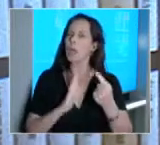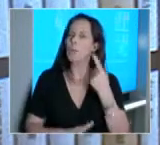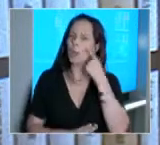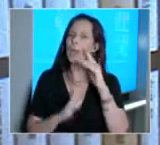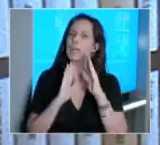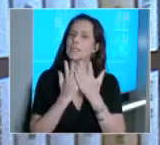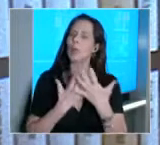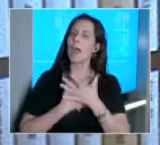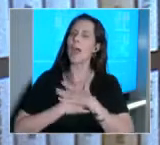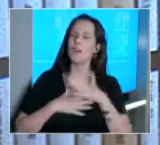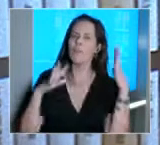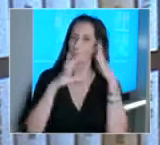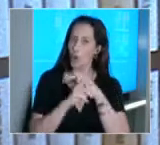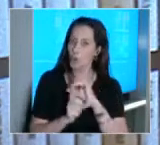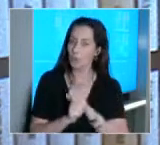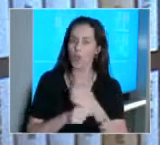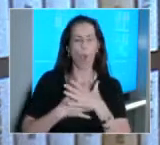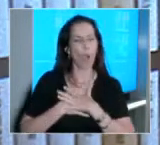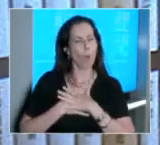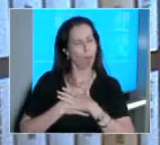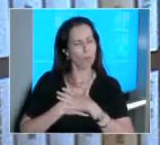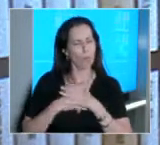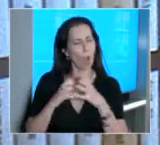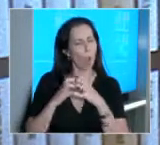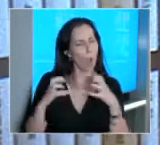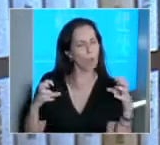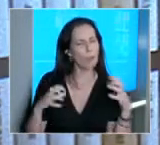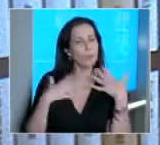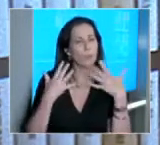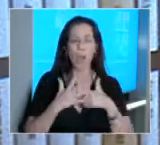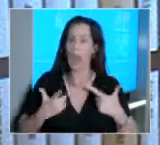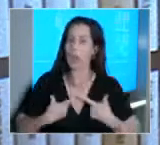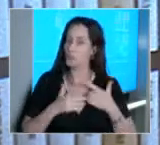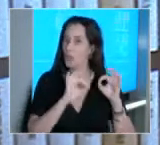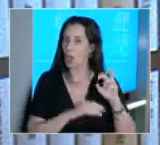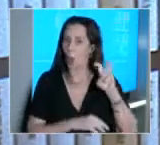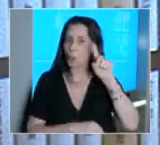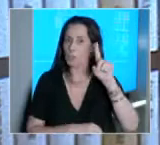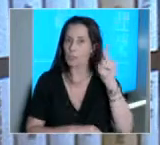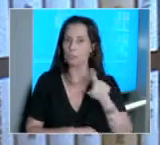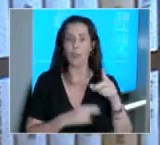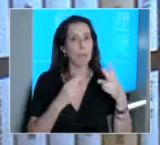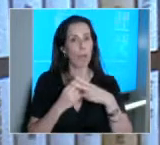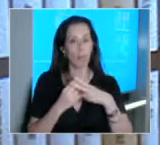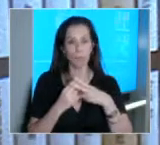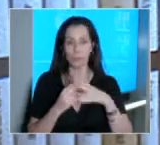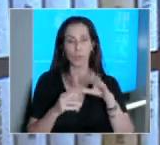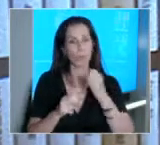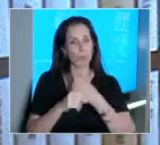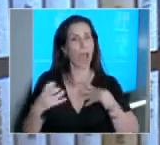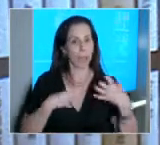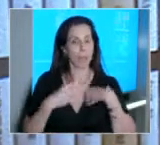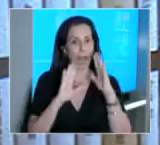מהם הוא סיפור על אהבה וחושך. רומן ארוך וביוגרפי המבוסס על חייו של הסופר. בקרוב יעלה עיבוד בימתי